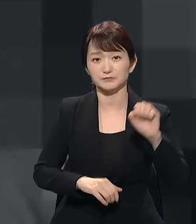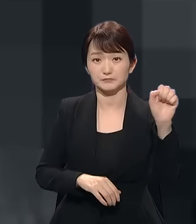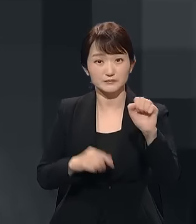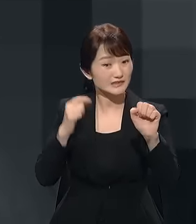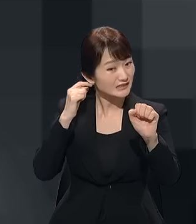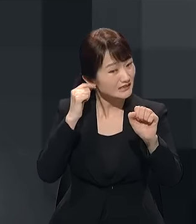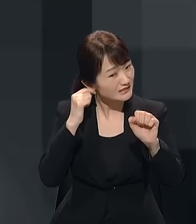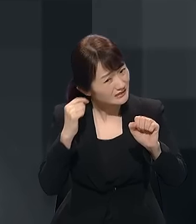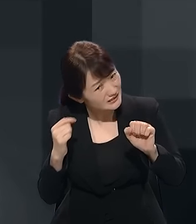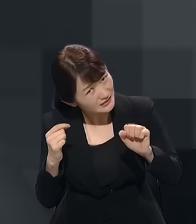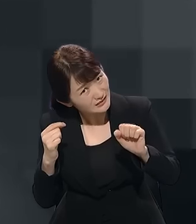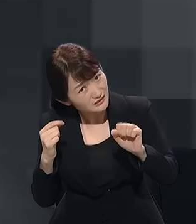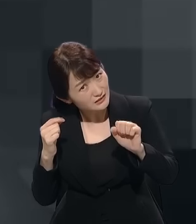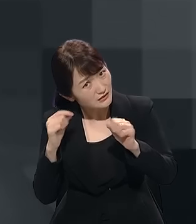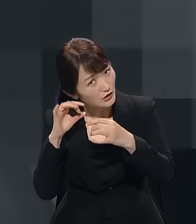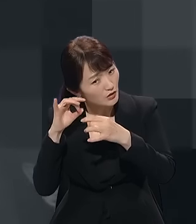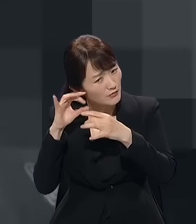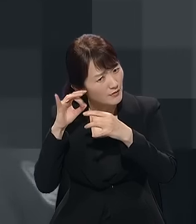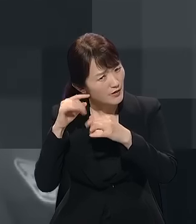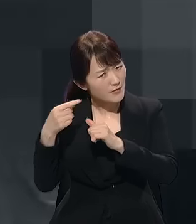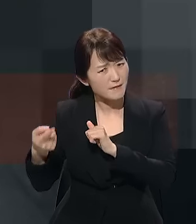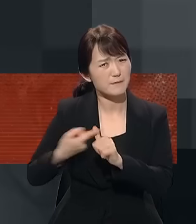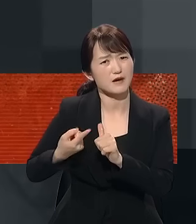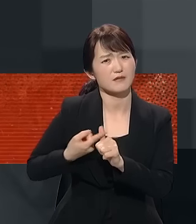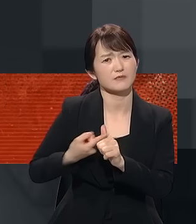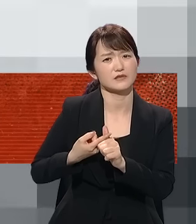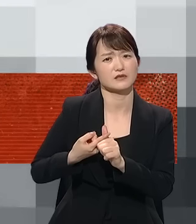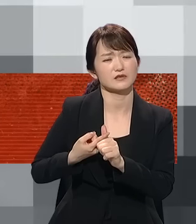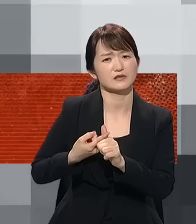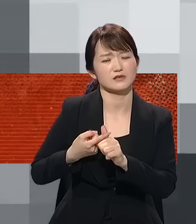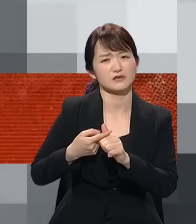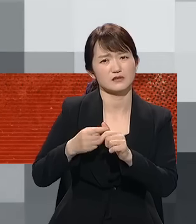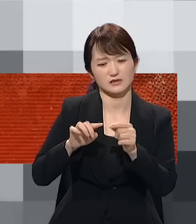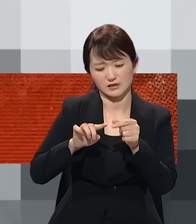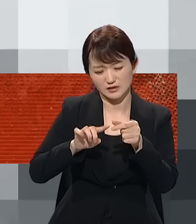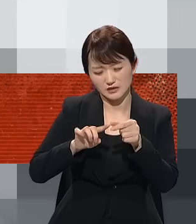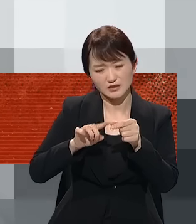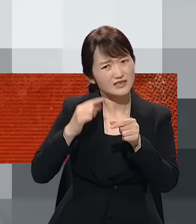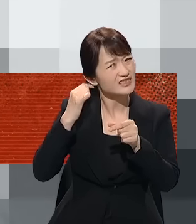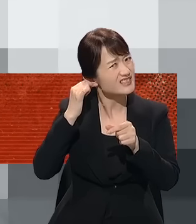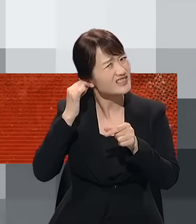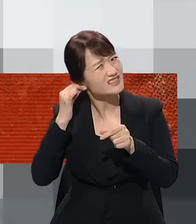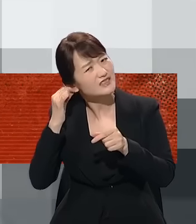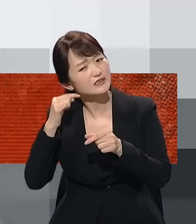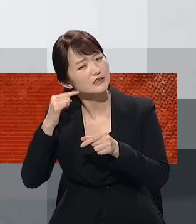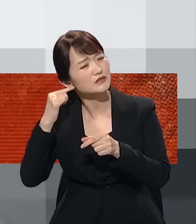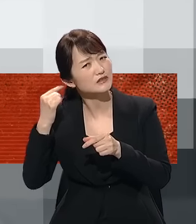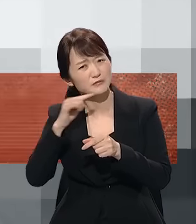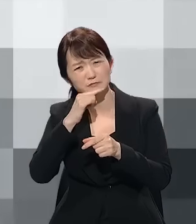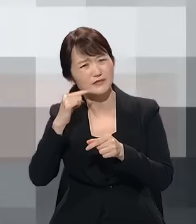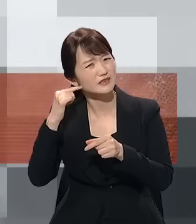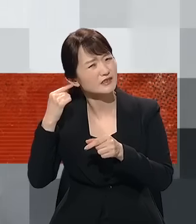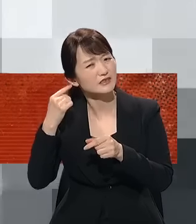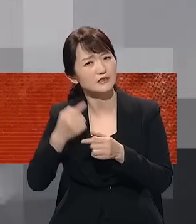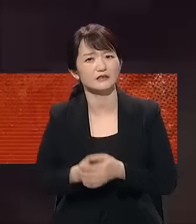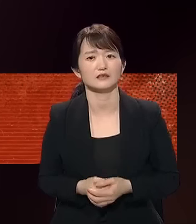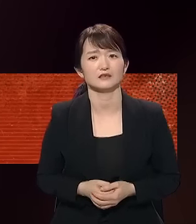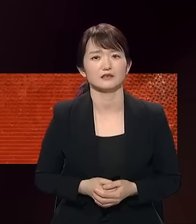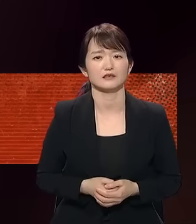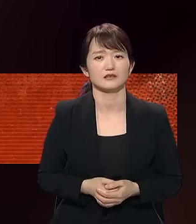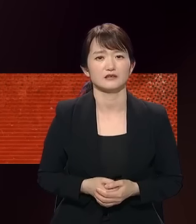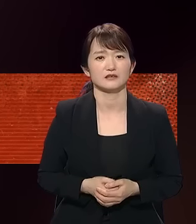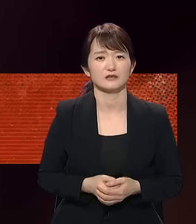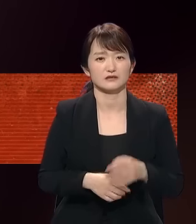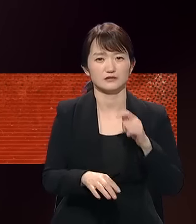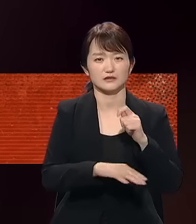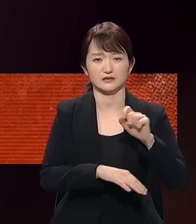귀를 잡아당겨서 귓속말로 심한 욕설을 했습니다. 손톱이 길어서 귀에 피가 나기도 했다고 아이고야. 합니다. 택시기사는 곧바로